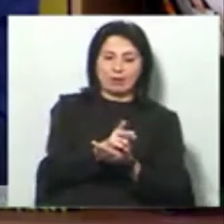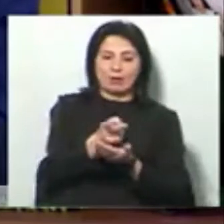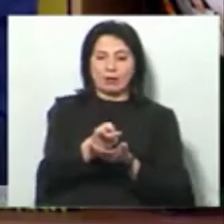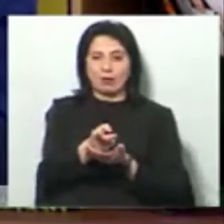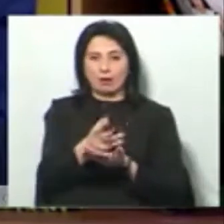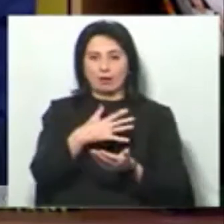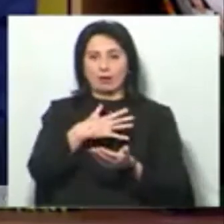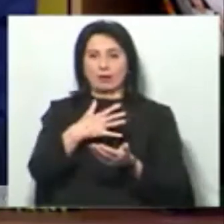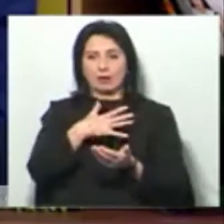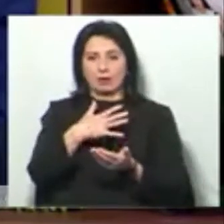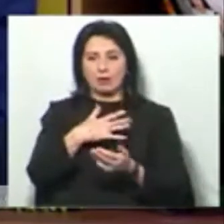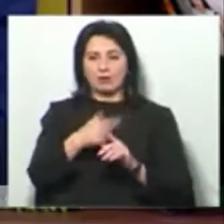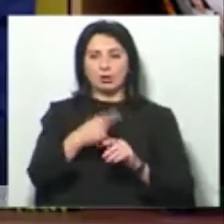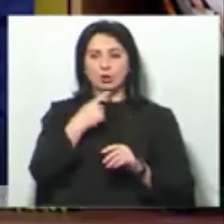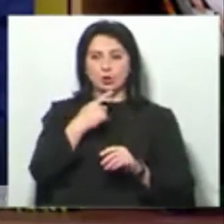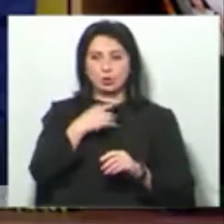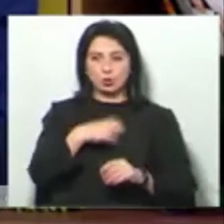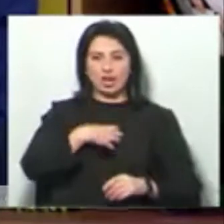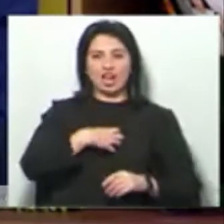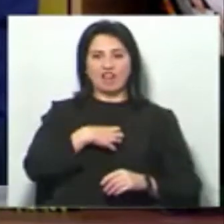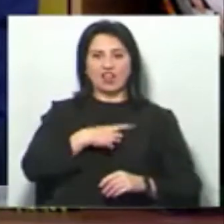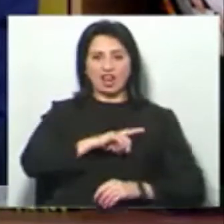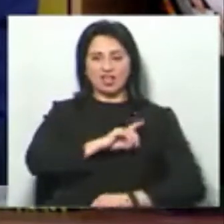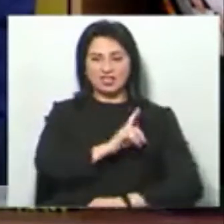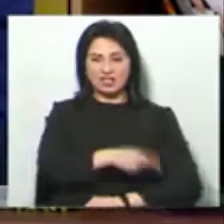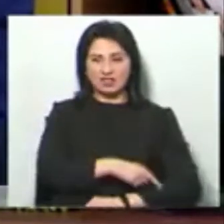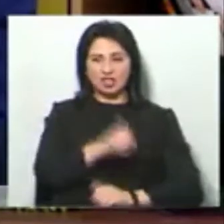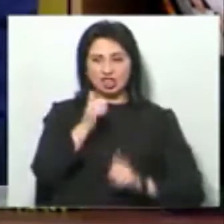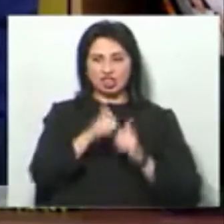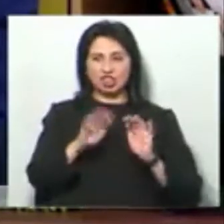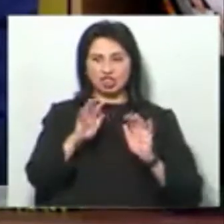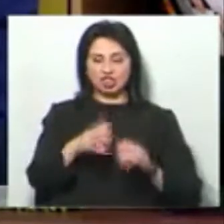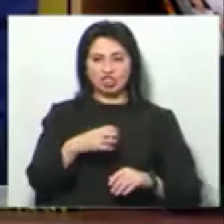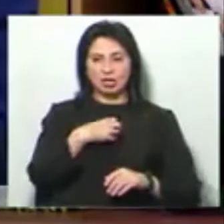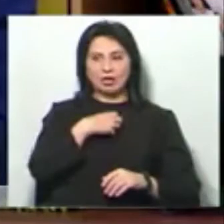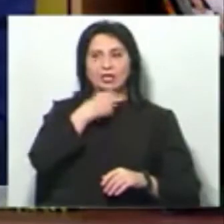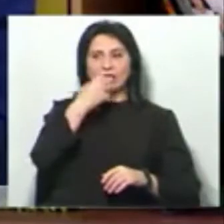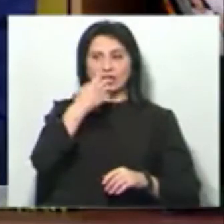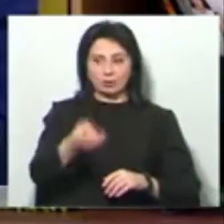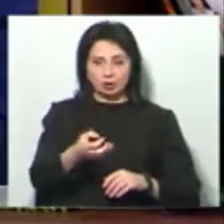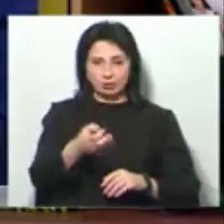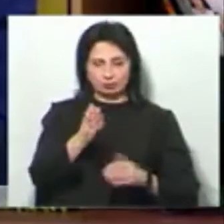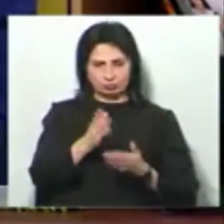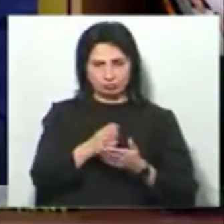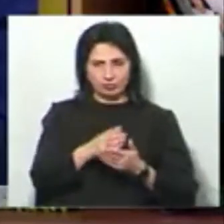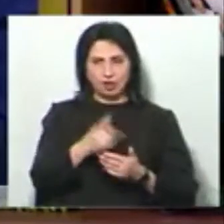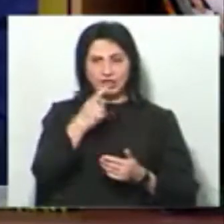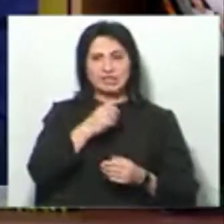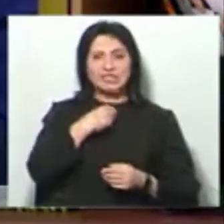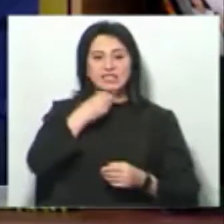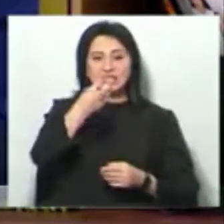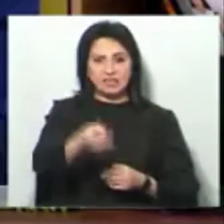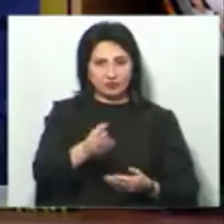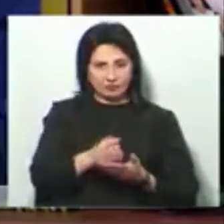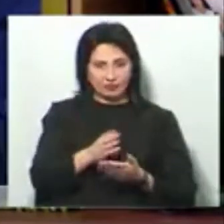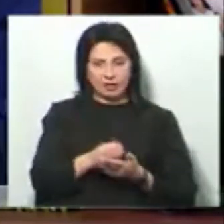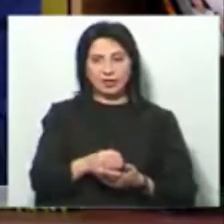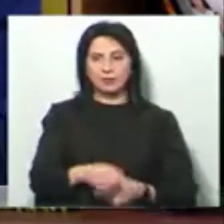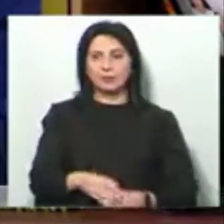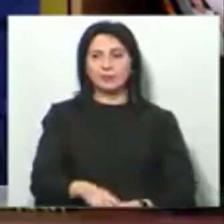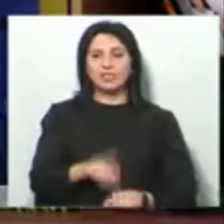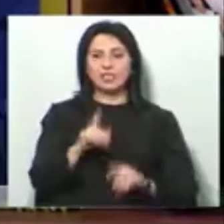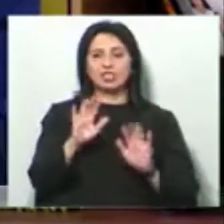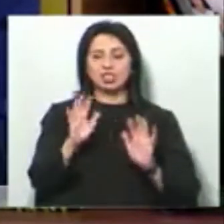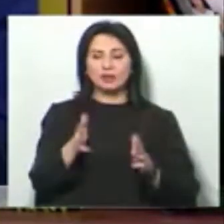ქოშინი აქვს, უთქვა უჭირს, ხველა ძლიერი, ისევ შემთხვევაში ნახველიანი, ზოგჯერ შემცნობაში სისხლიც კი შერეულია,